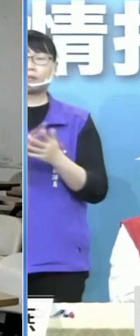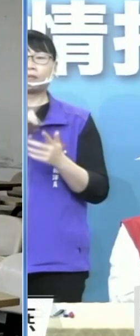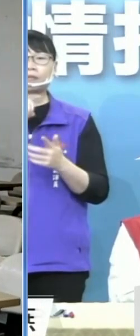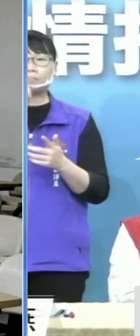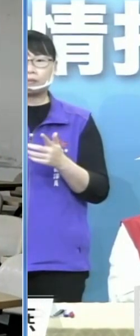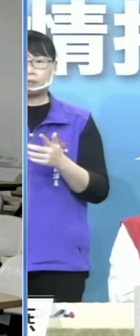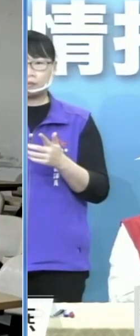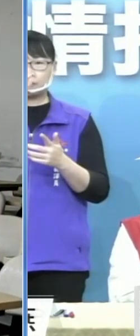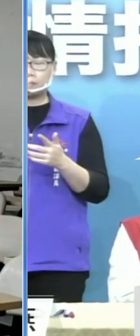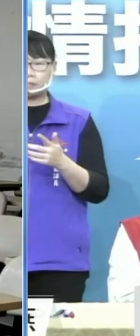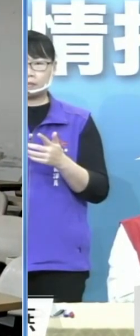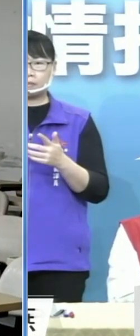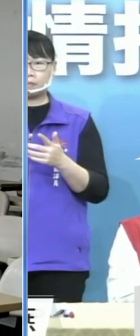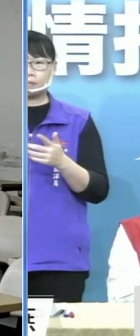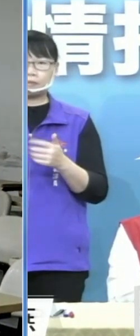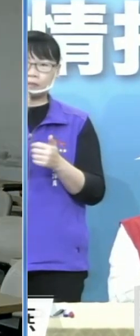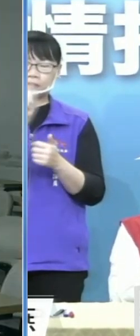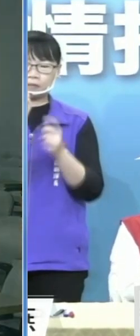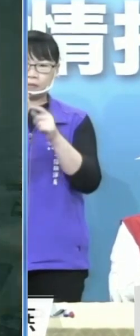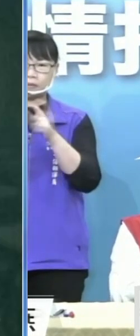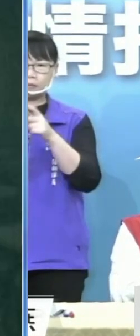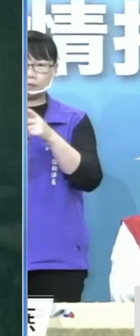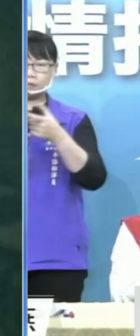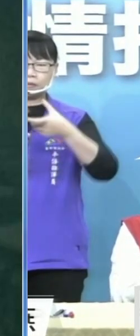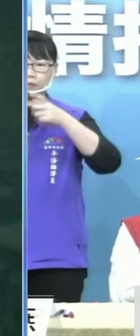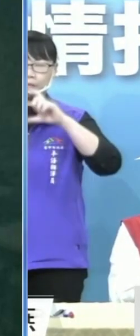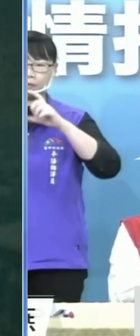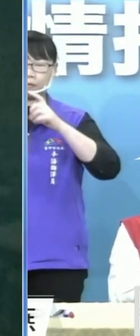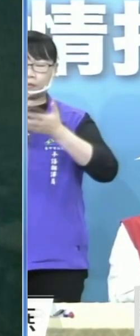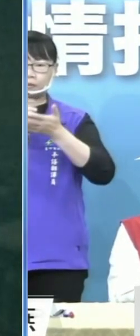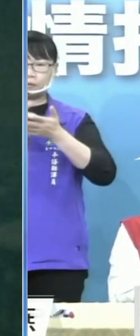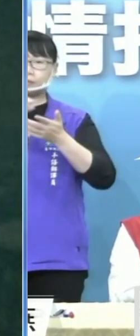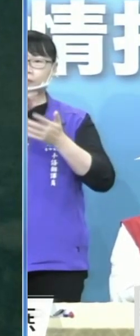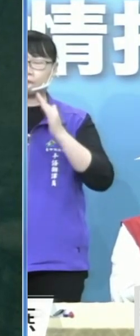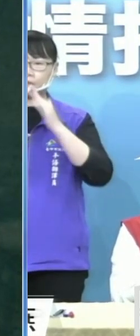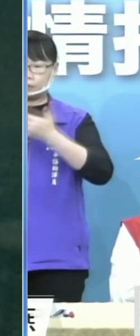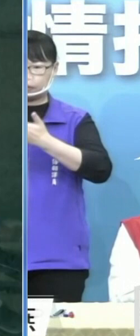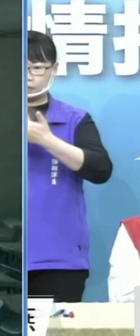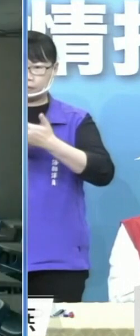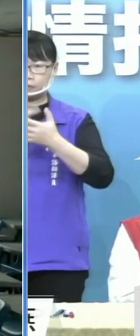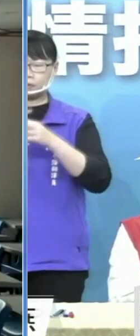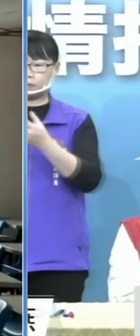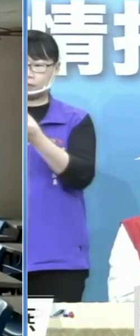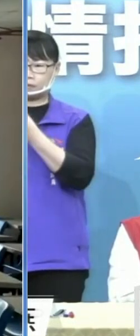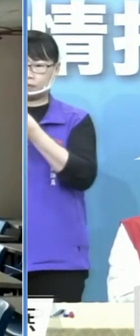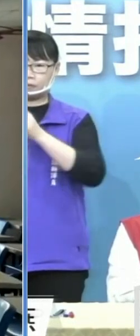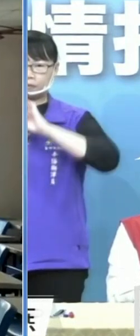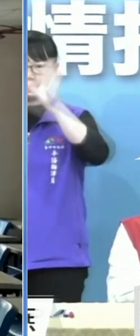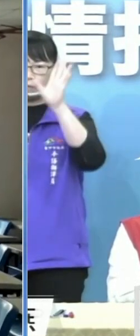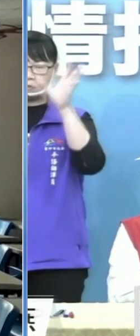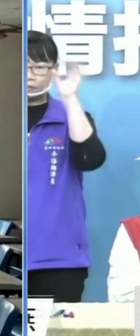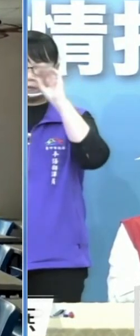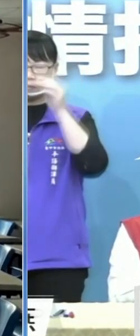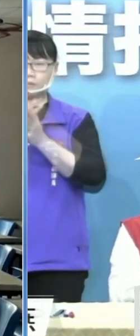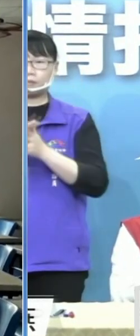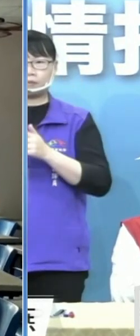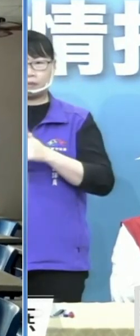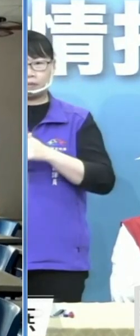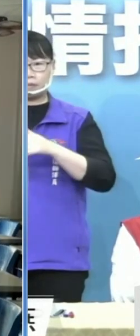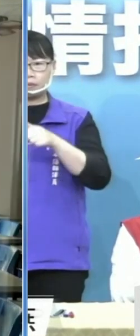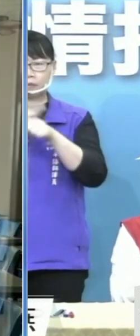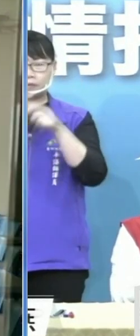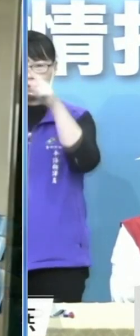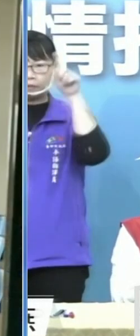生呢，那移拨给本市。那所以从过去这几天公布的资料看起来，朝阳科大的